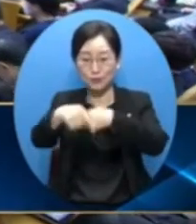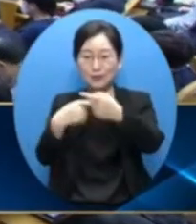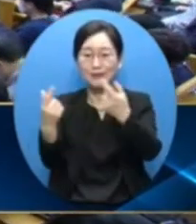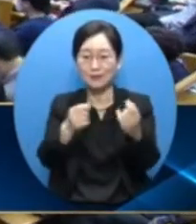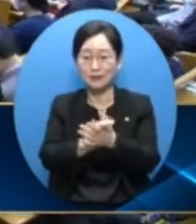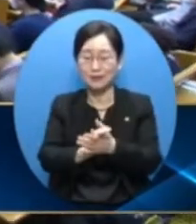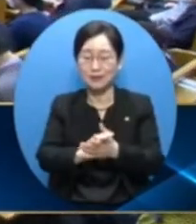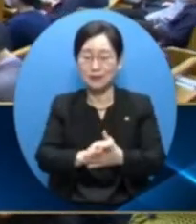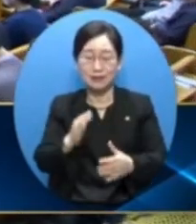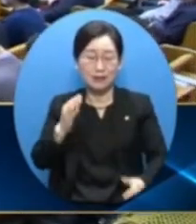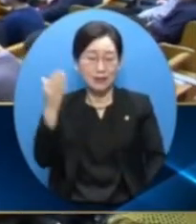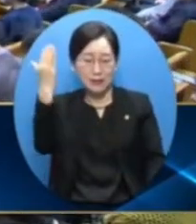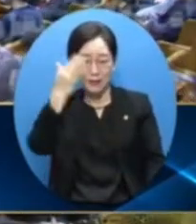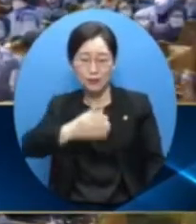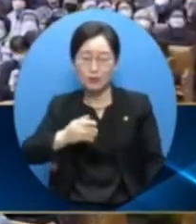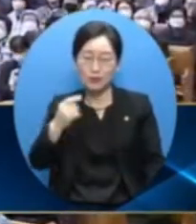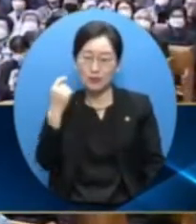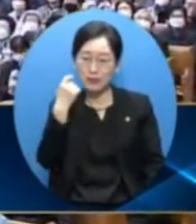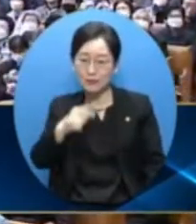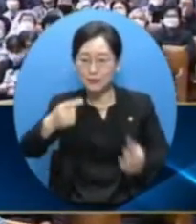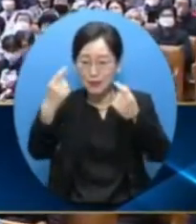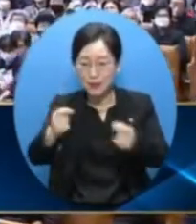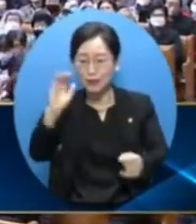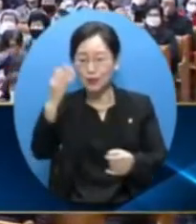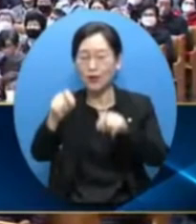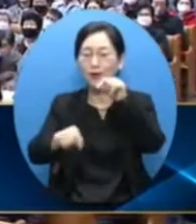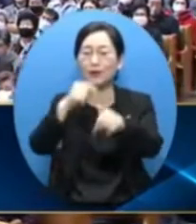바랍니다. 순금같이 되어 나오리라.